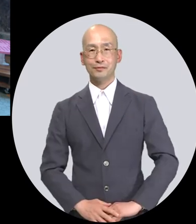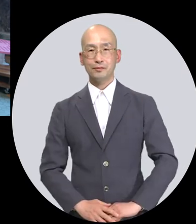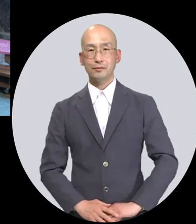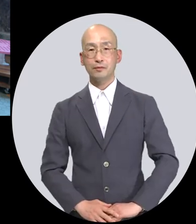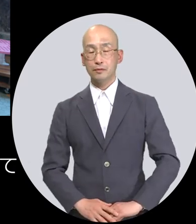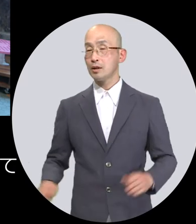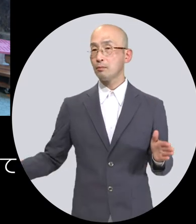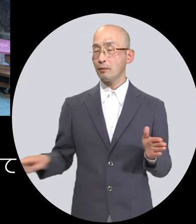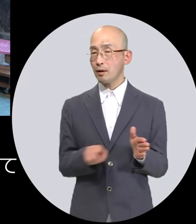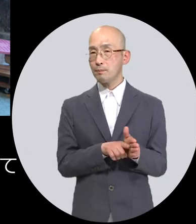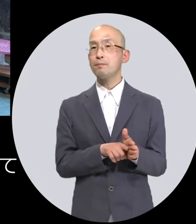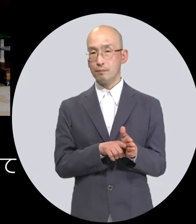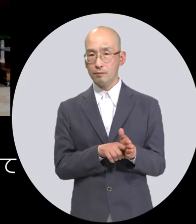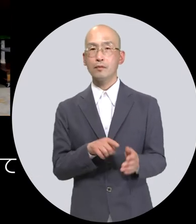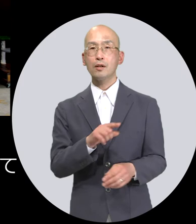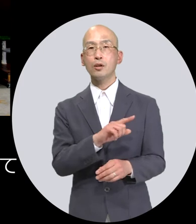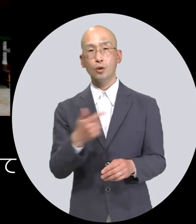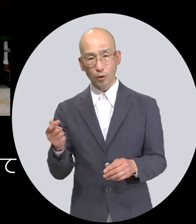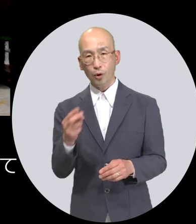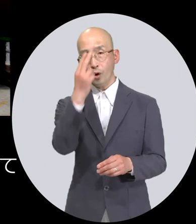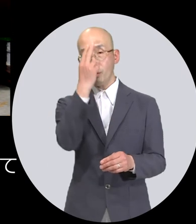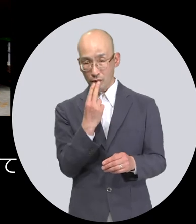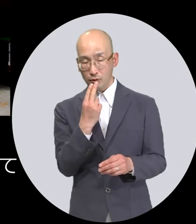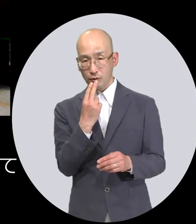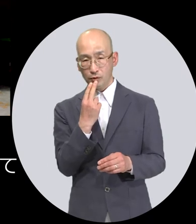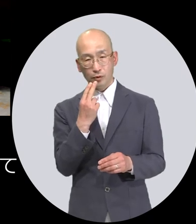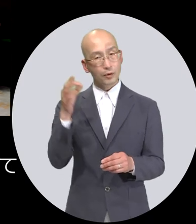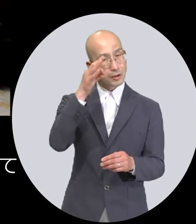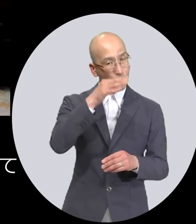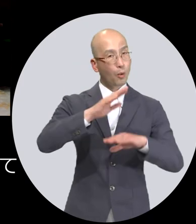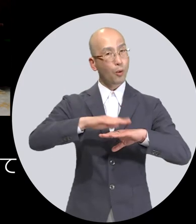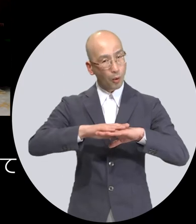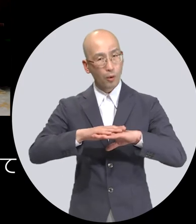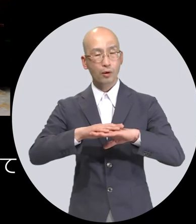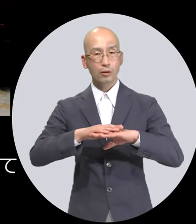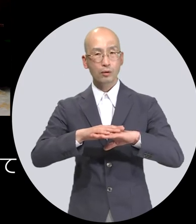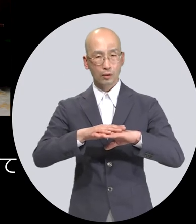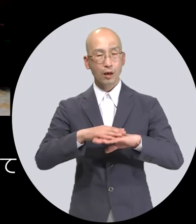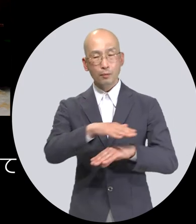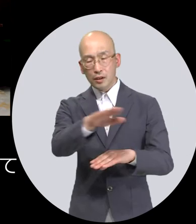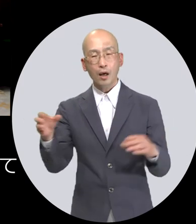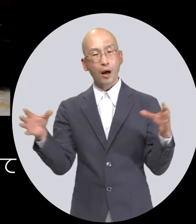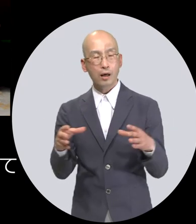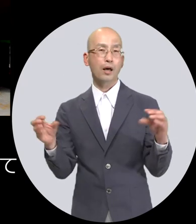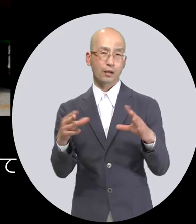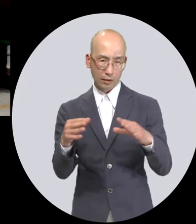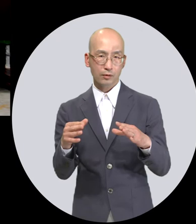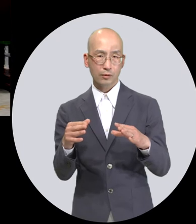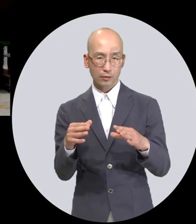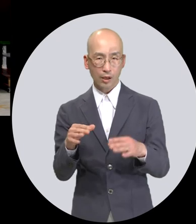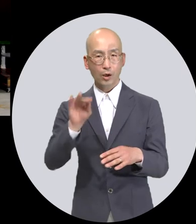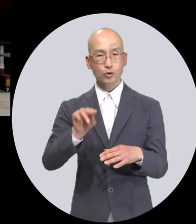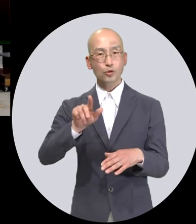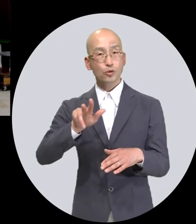。今までだと、そうだね、いろいろな美術の鑑賞のことについてみんなで話したりとか、